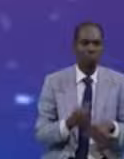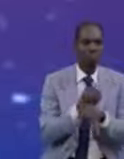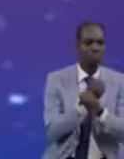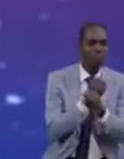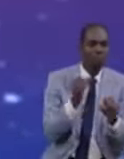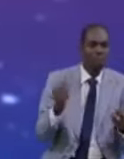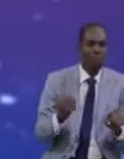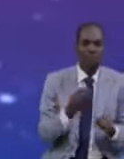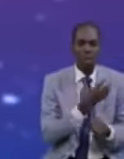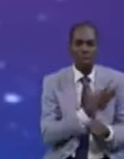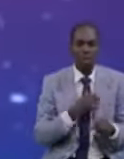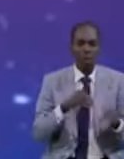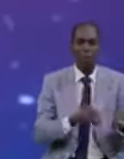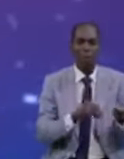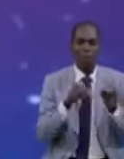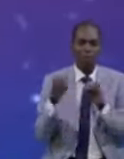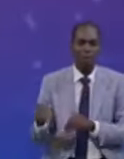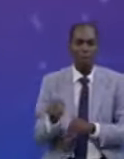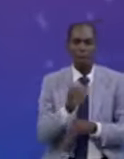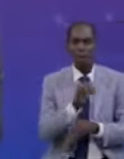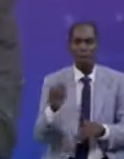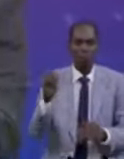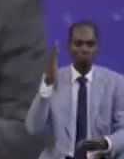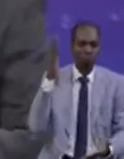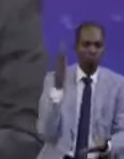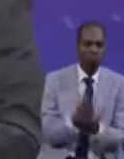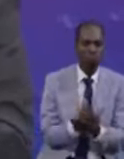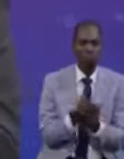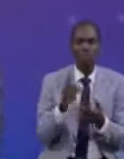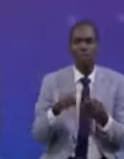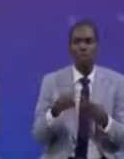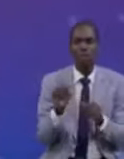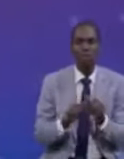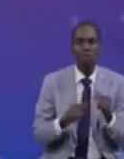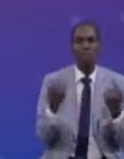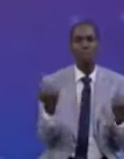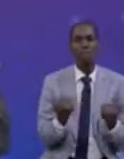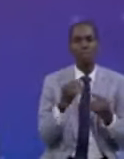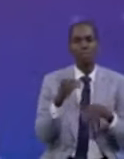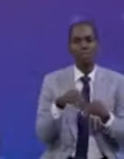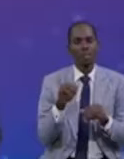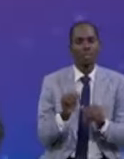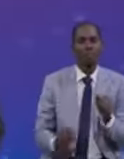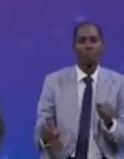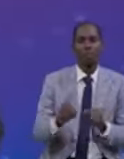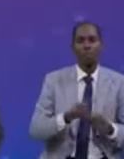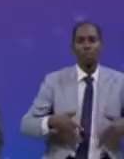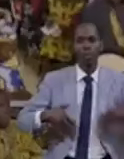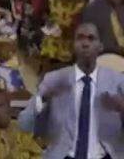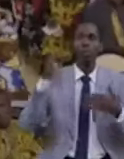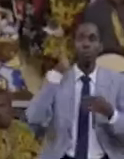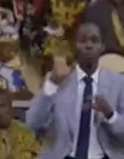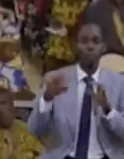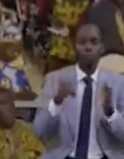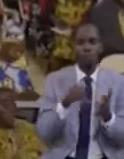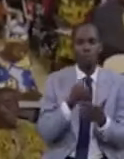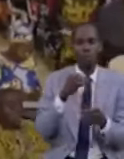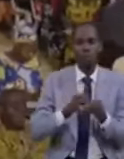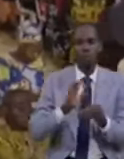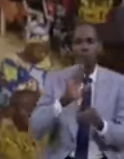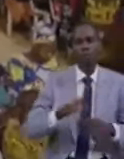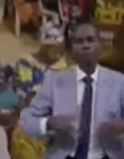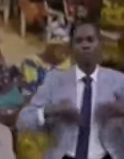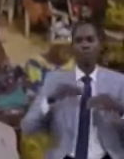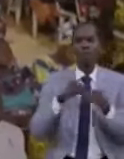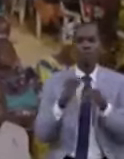secourir pour mettre un terme à tout péché dans chaque vie et il le fera dans ta vie au nom de Jésus il est